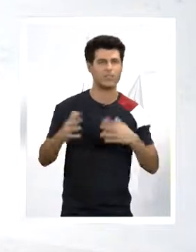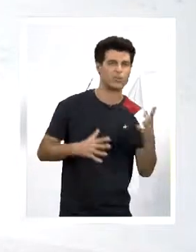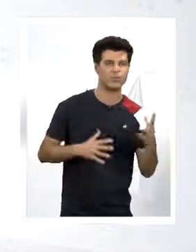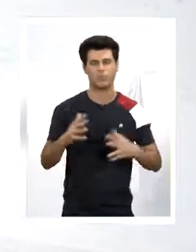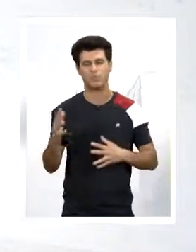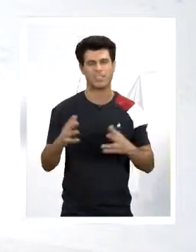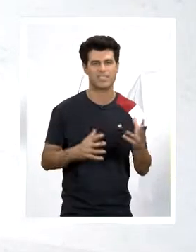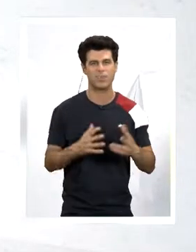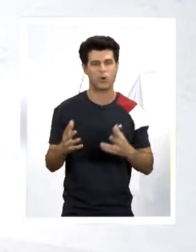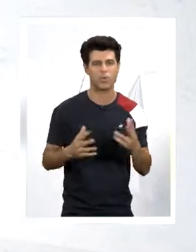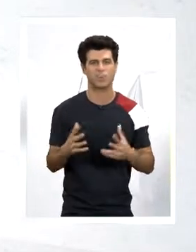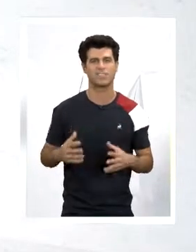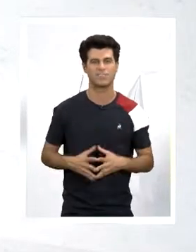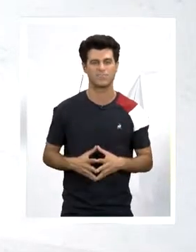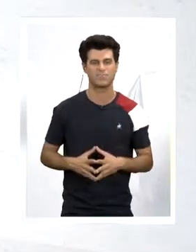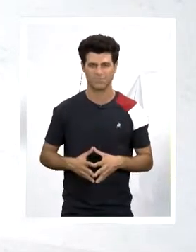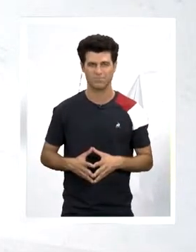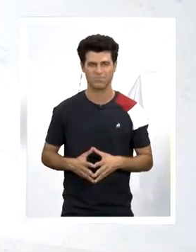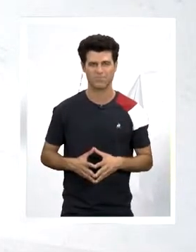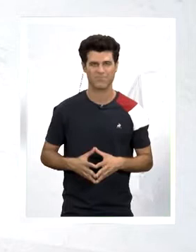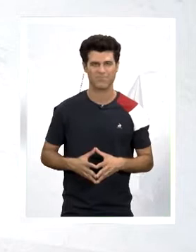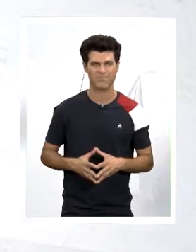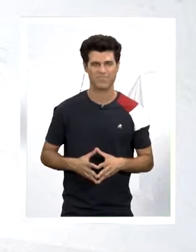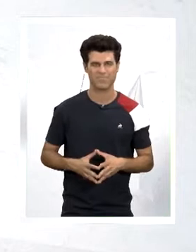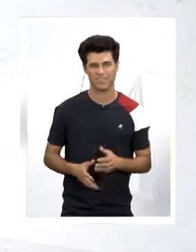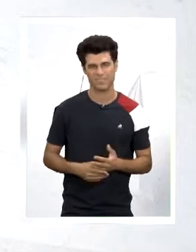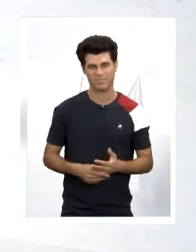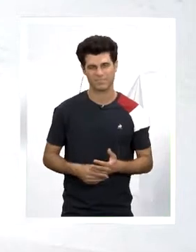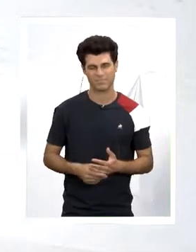באיזה מדינות? באיזה מקומות?